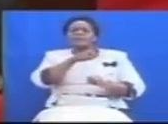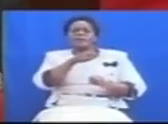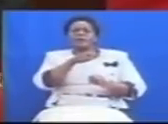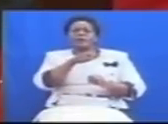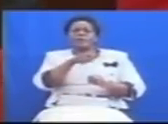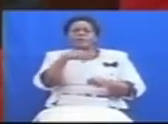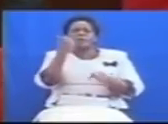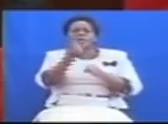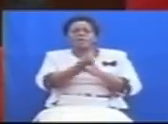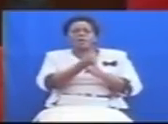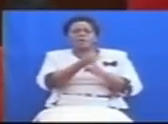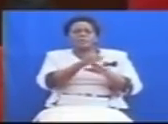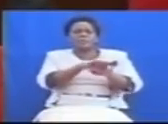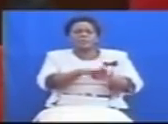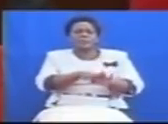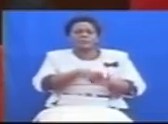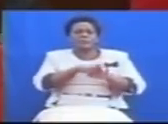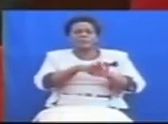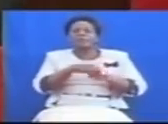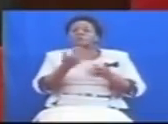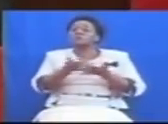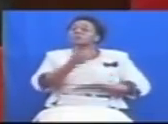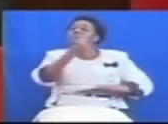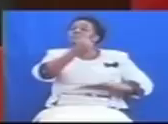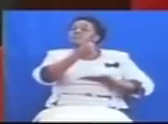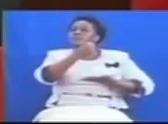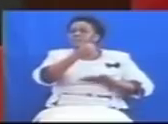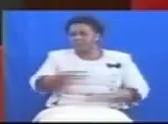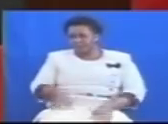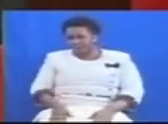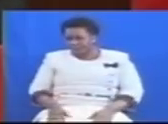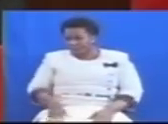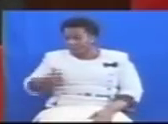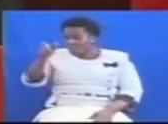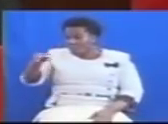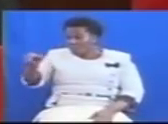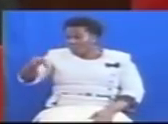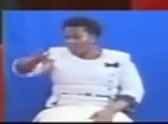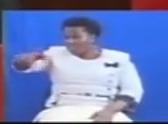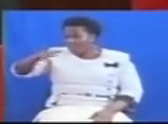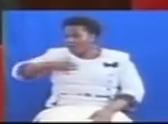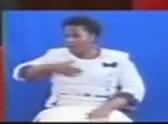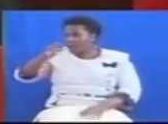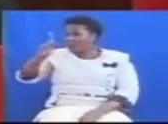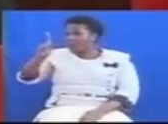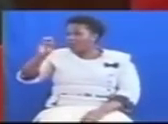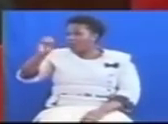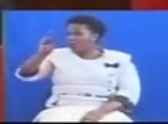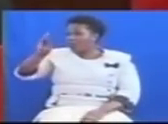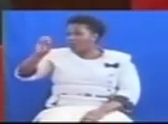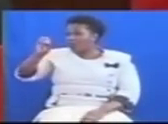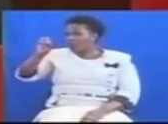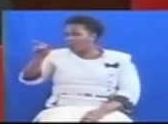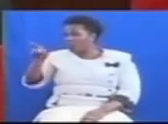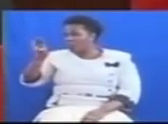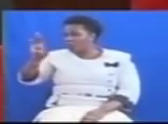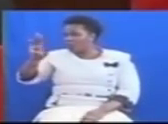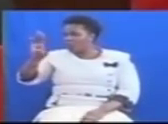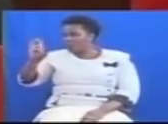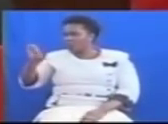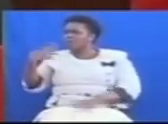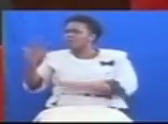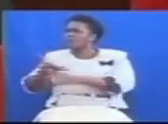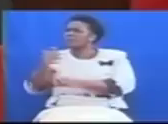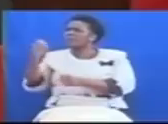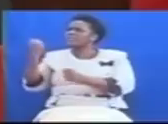madaraja muhimu. Je, na wananchi wa Korogwe wamekuwa wakipata shida muda mrefu ya daraja lao la kule Mbagai, daraja